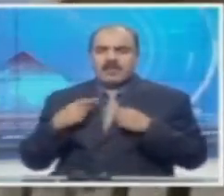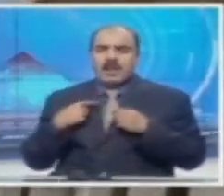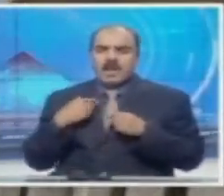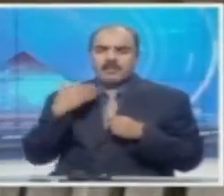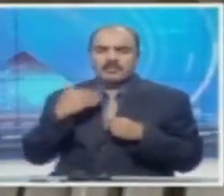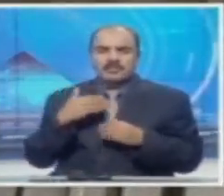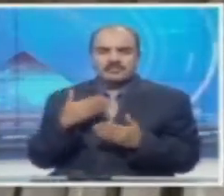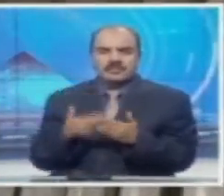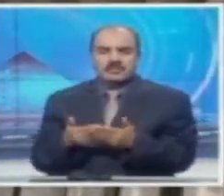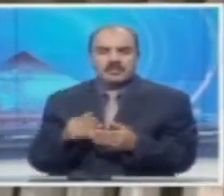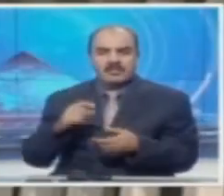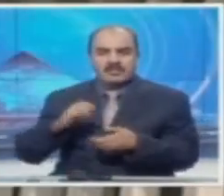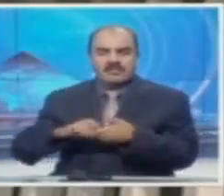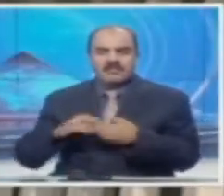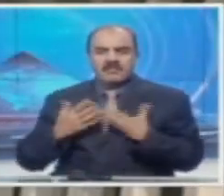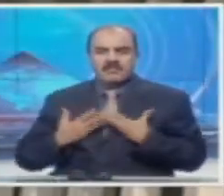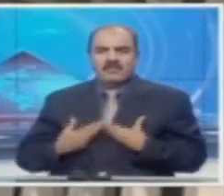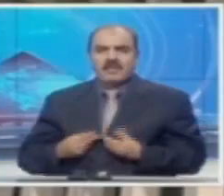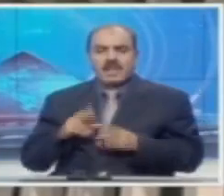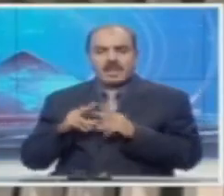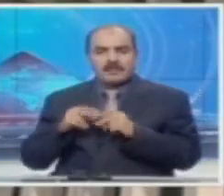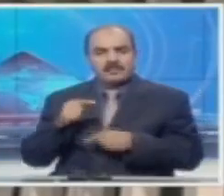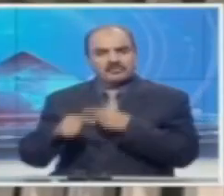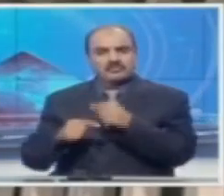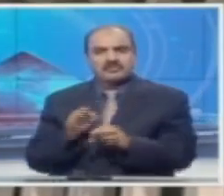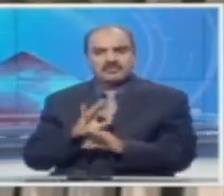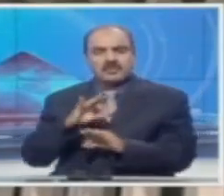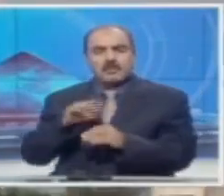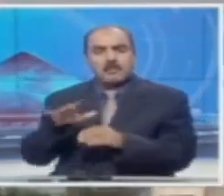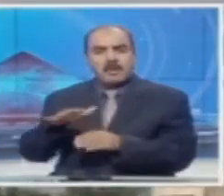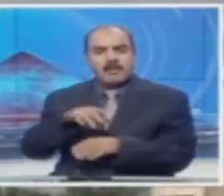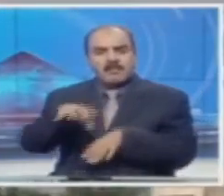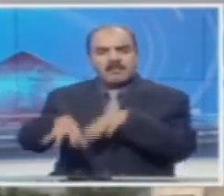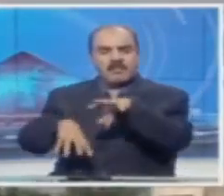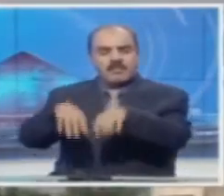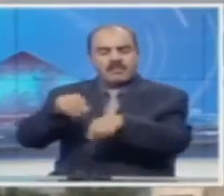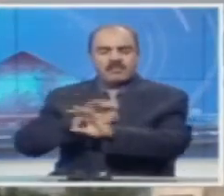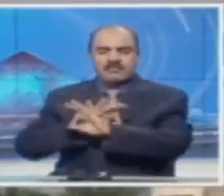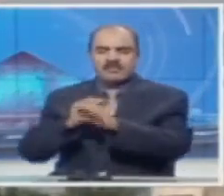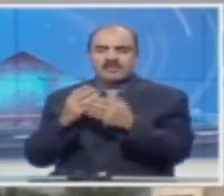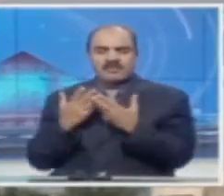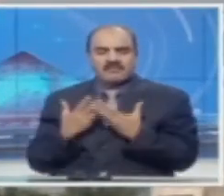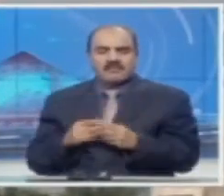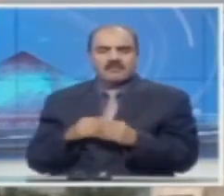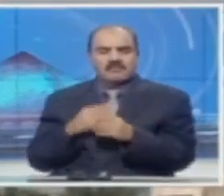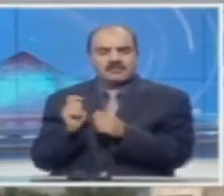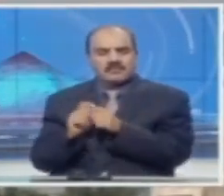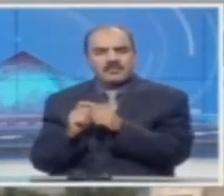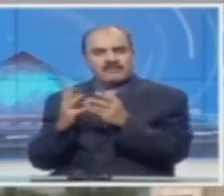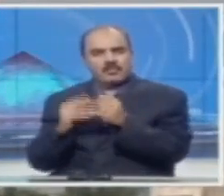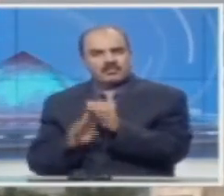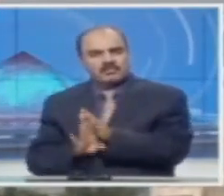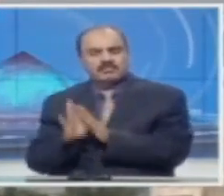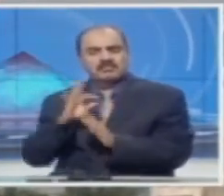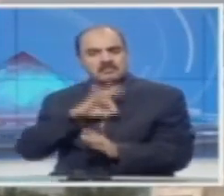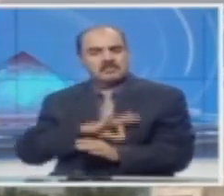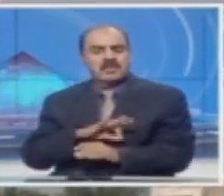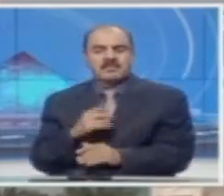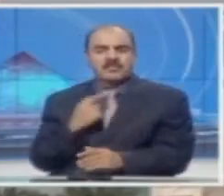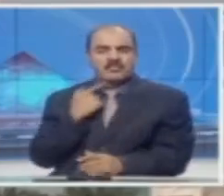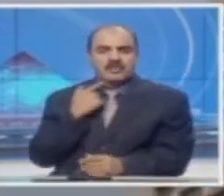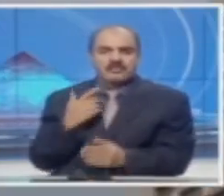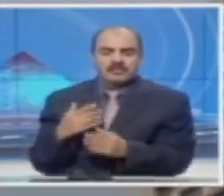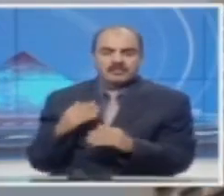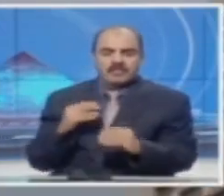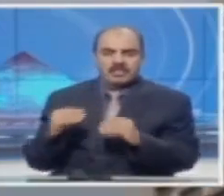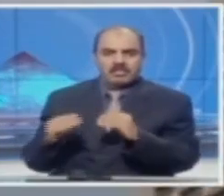تطلعها لأن يسهم الاتفاق في تمكين لبنان من الاستفادة من موارده للإسهام في تحسين الوضع الاقتصادي وترسيخ مزيد من